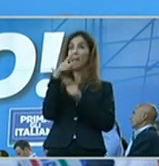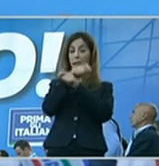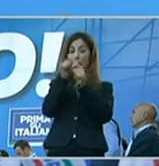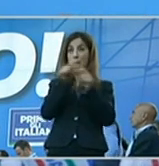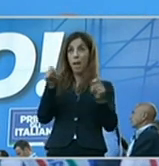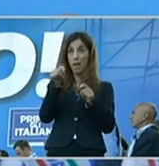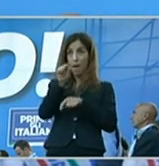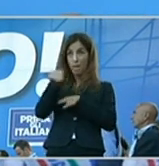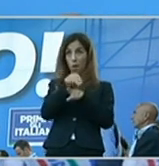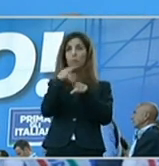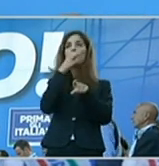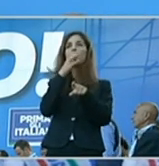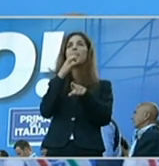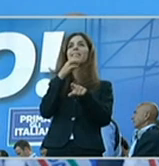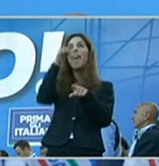può dirsi cristiano.